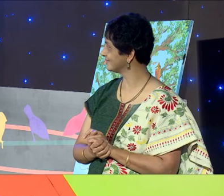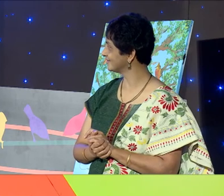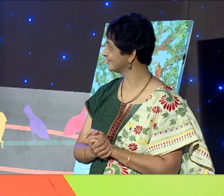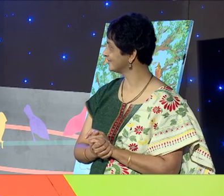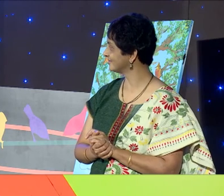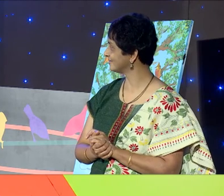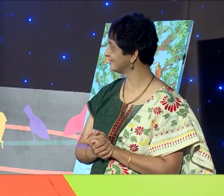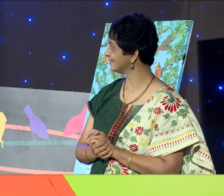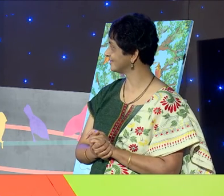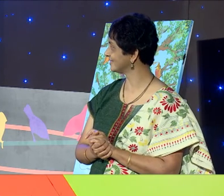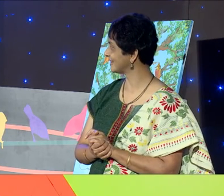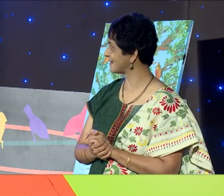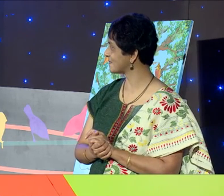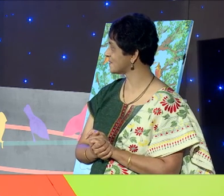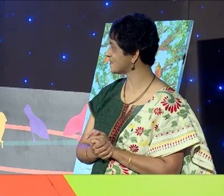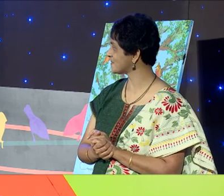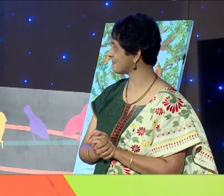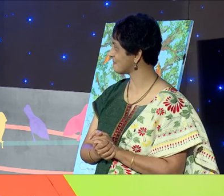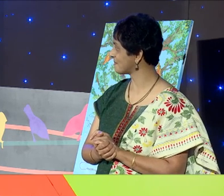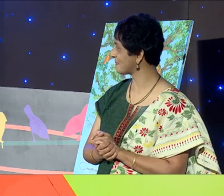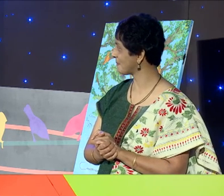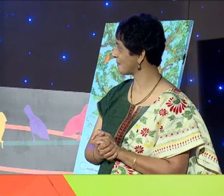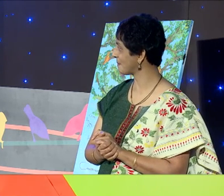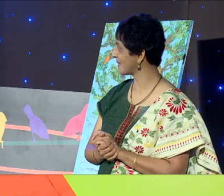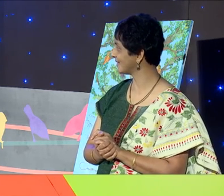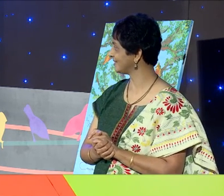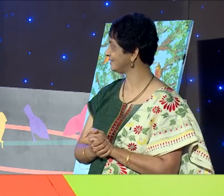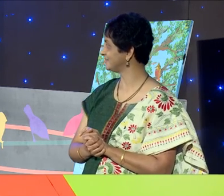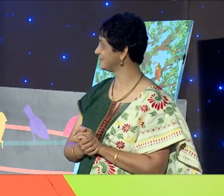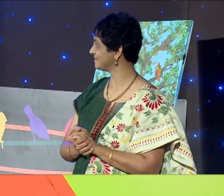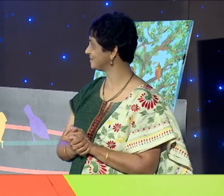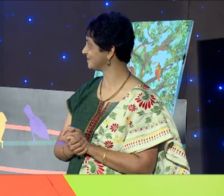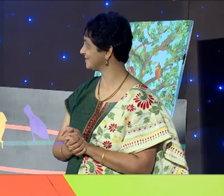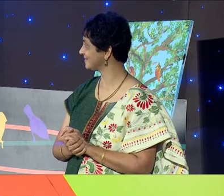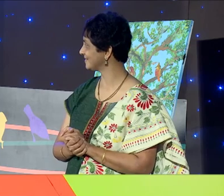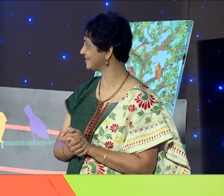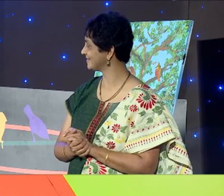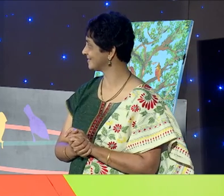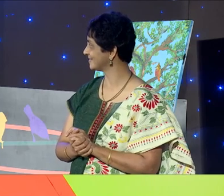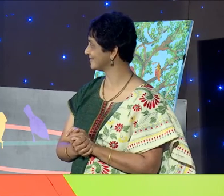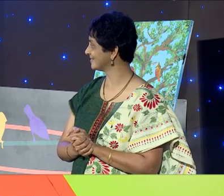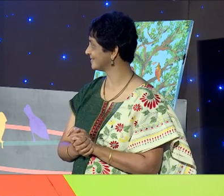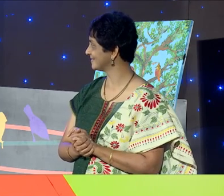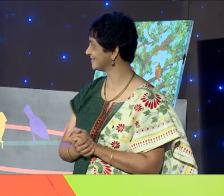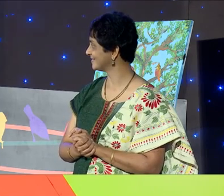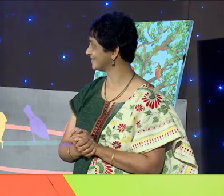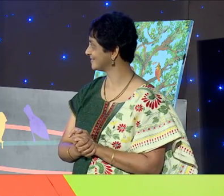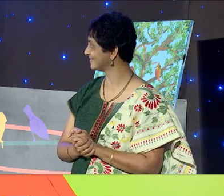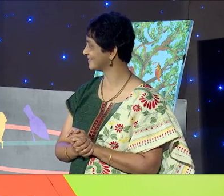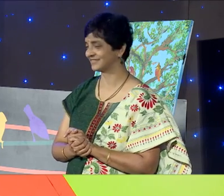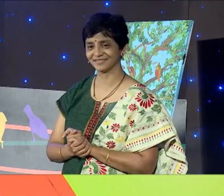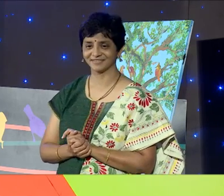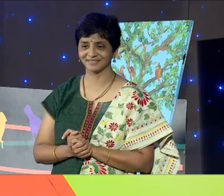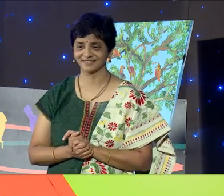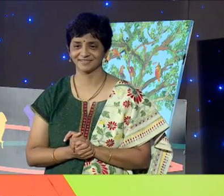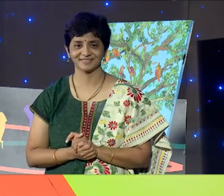दिया, और समेट कर अच्छाइयां सारे जहान की, उसमें से तूने हमारे फिरोज जी, IIS और